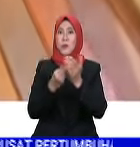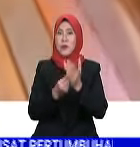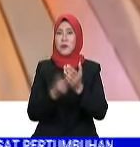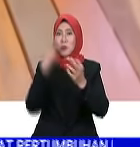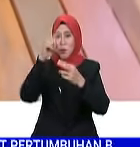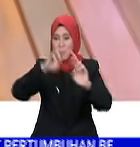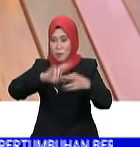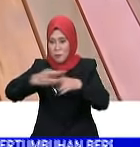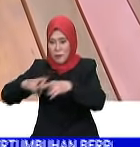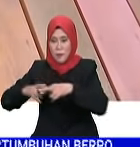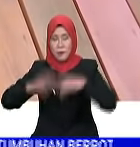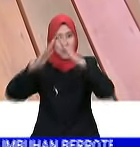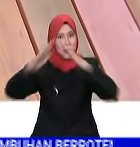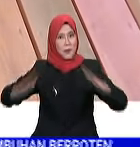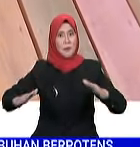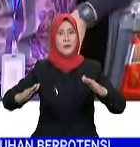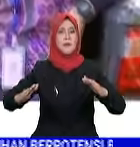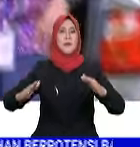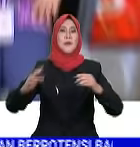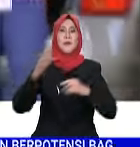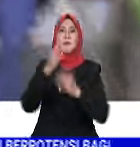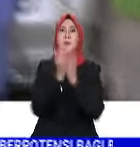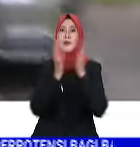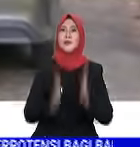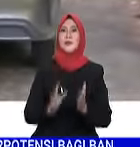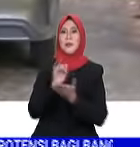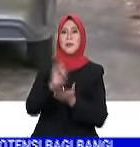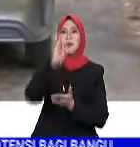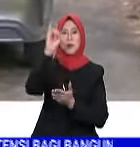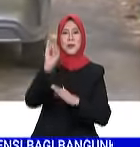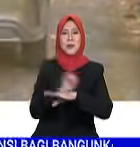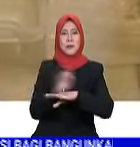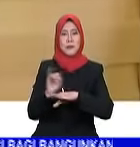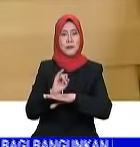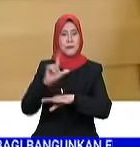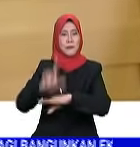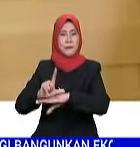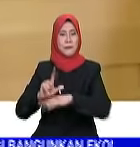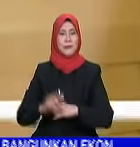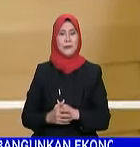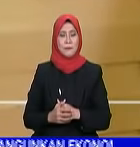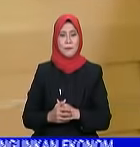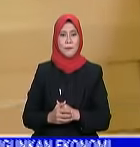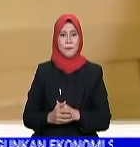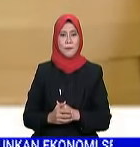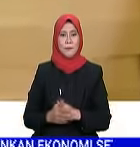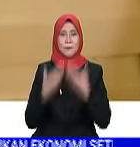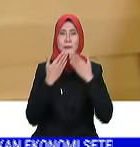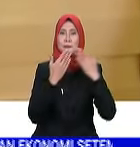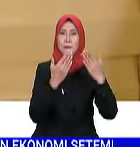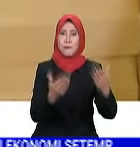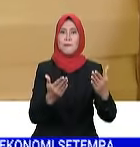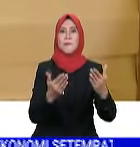dengan kerja-kerja baik pulih dilakukan pelajar Institut Latihan Perindustrian Labuan. Ucapkan terima kasih semua